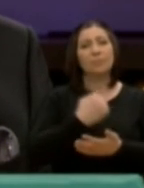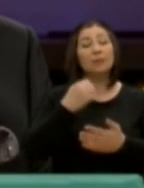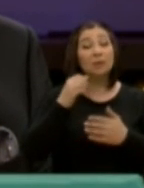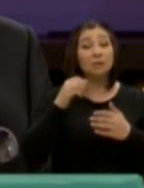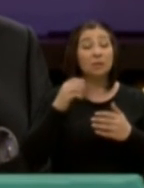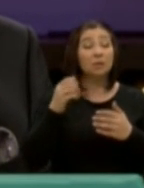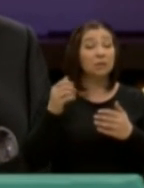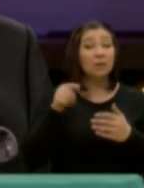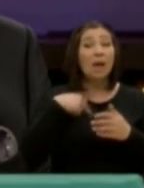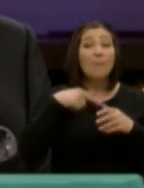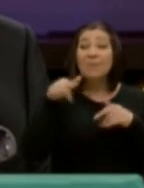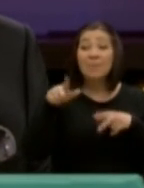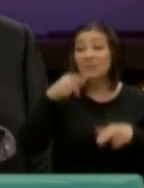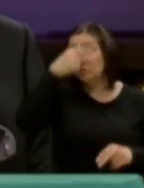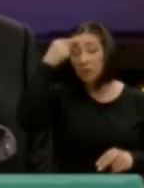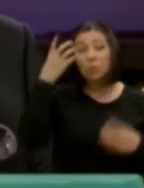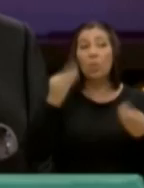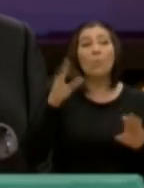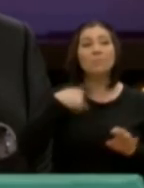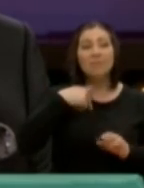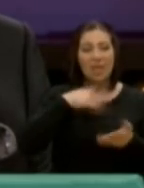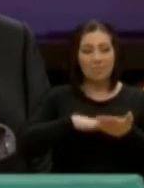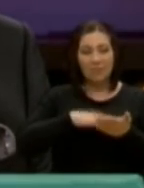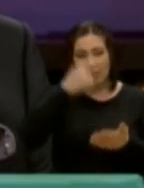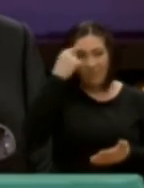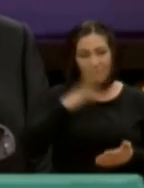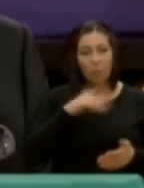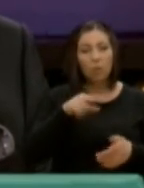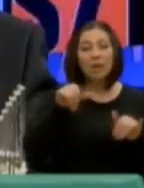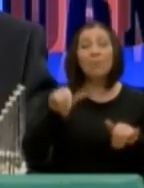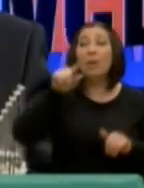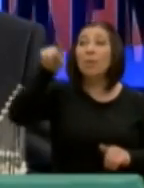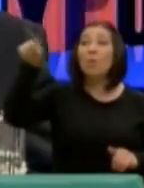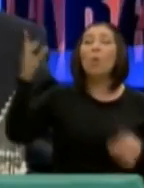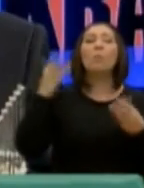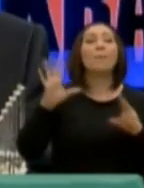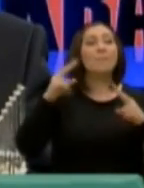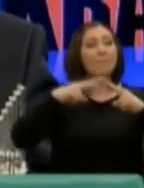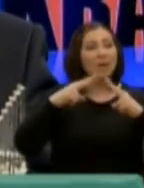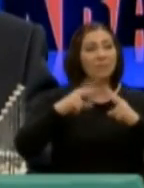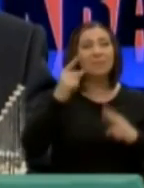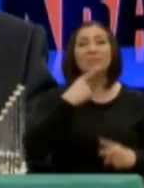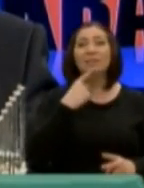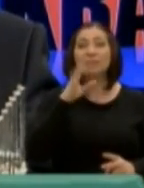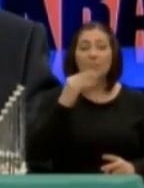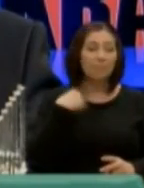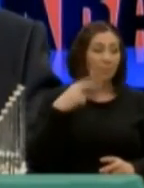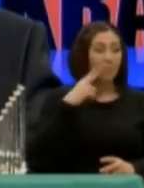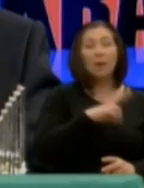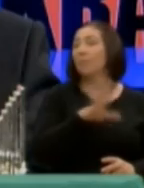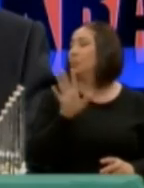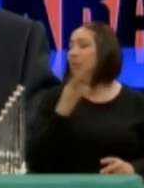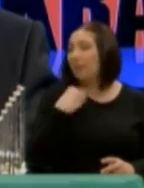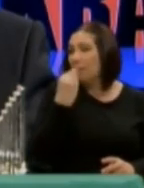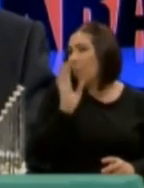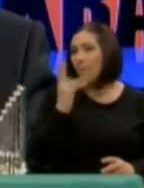kadar şanslı olamıyor. Bizdeki olan imkanlar herkese olamıyor. Çünkü bir baklavacıya, bir tatlıcıya geçtiğiniz dönemde bakamıyorsunuz, çekimini